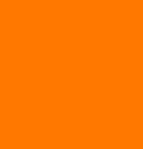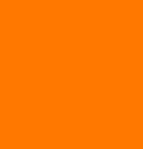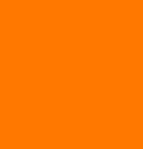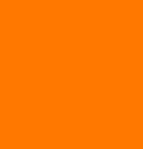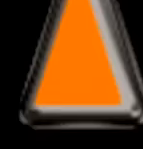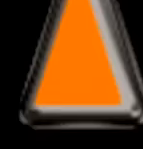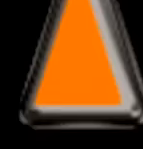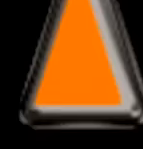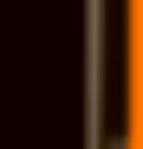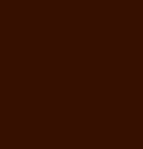na sa lahat.